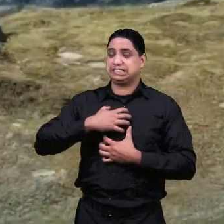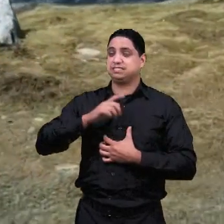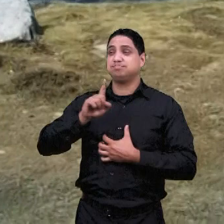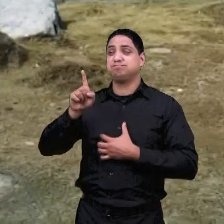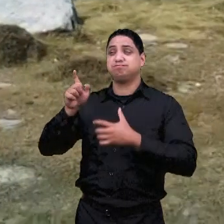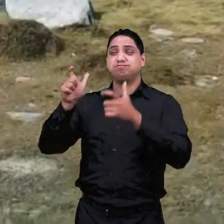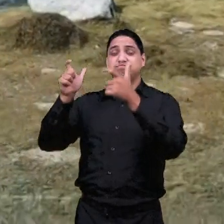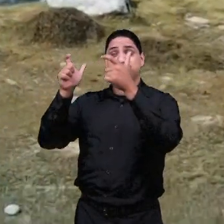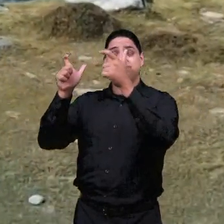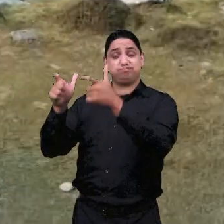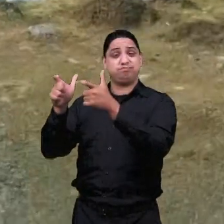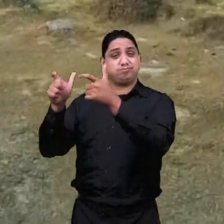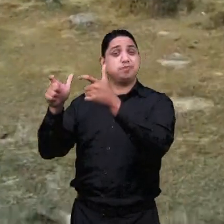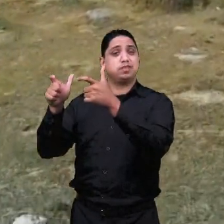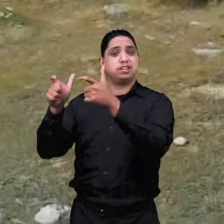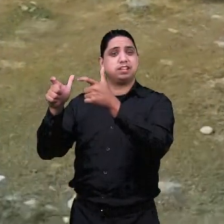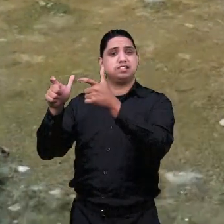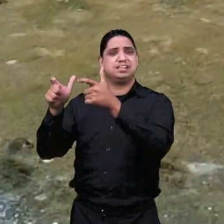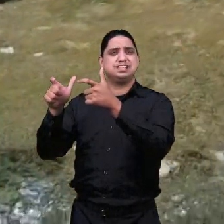Oh, elle me manque, ma terre.